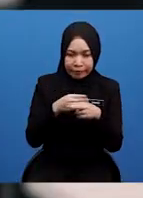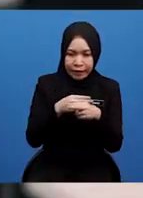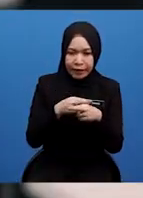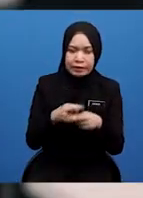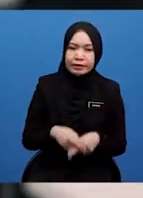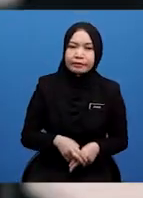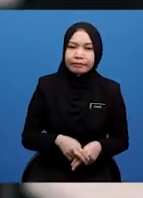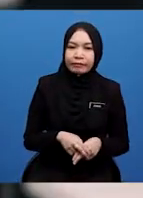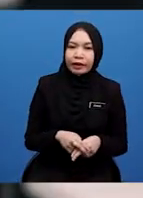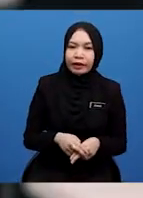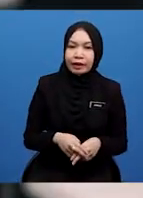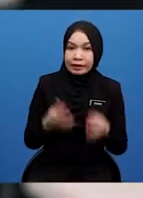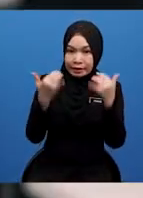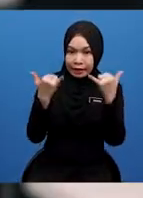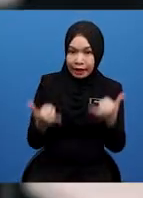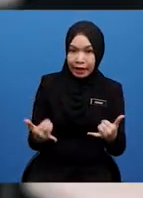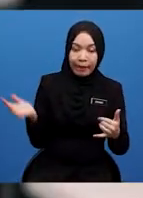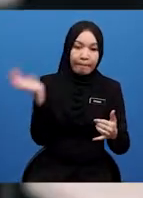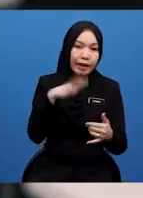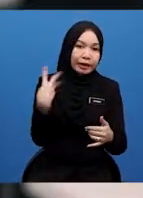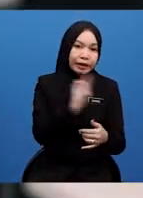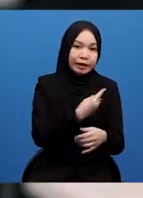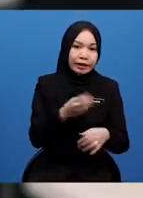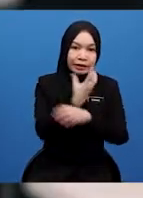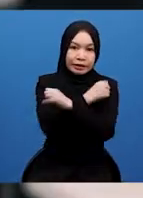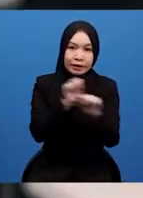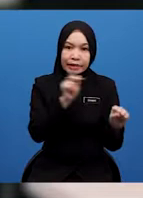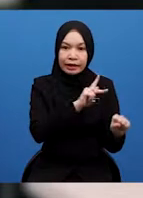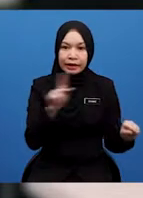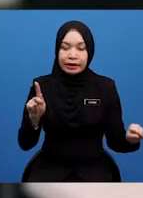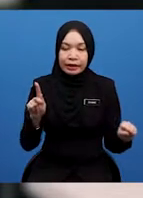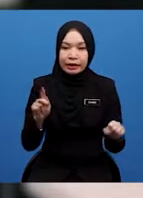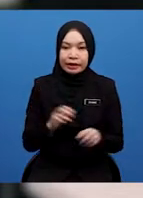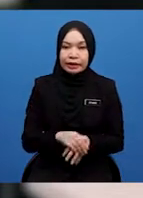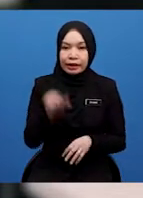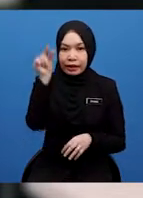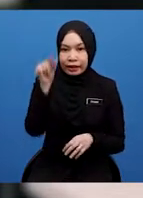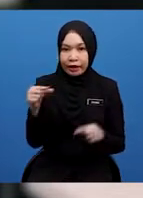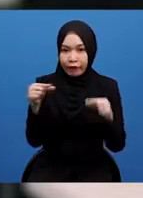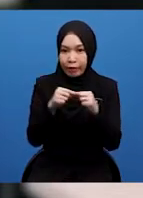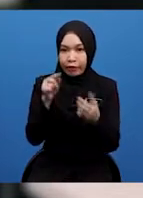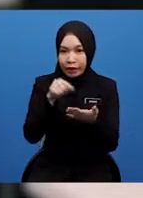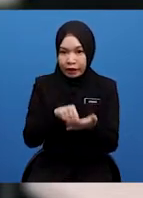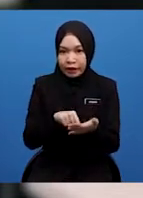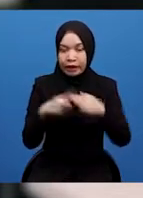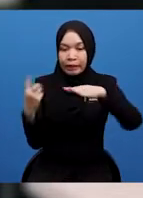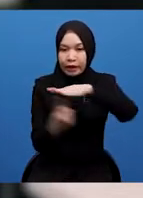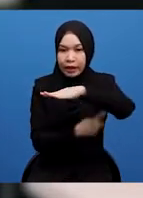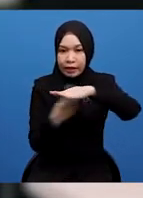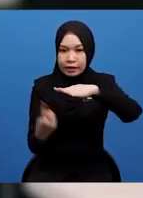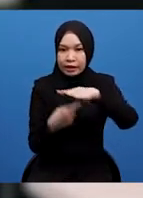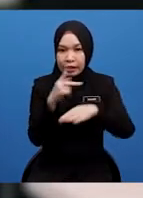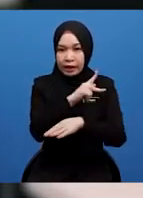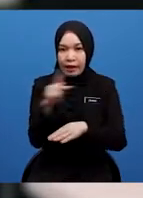Sekarang, mari kita sediakan graf gabungan ini berdasarkan maklumat yang terdapat